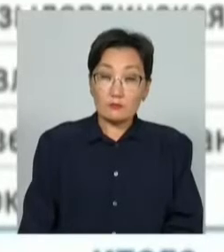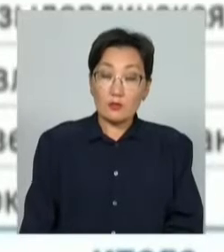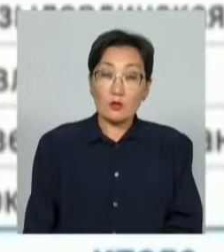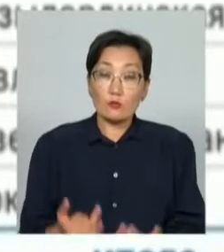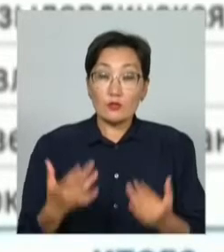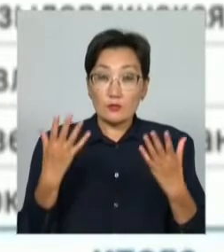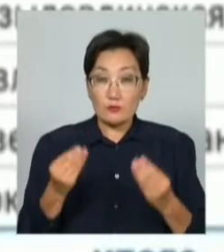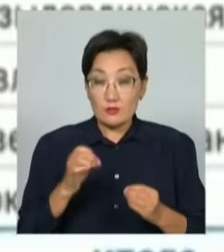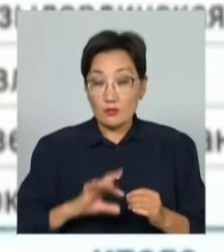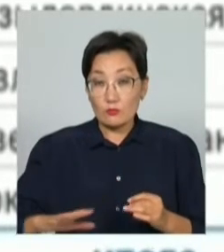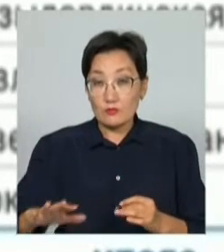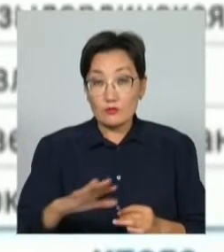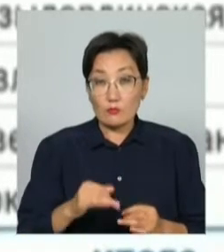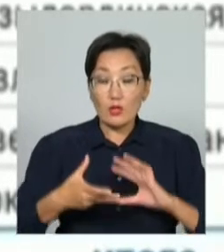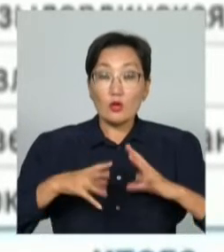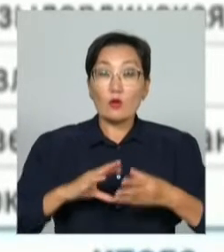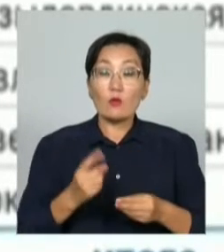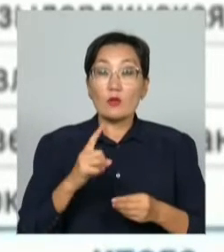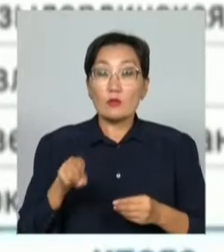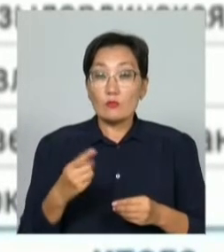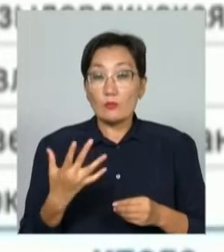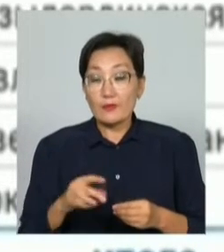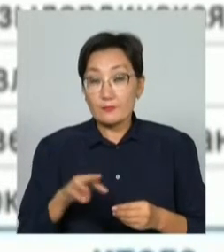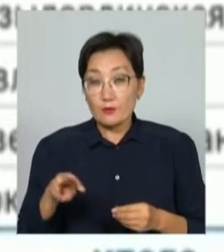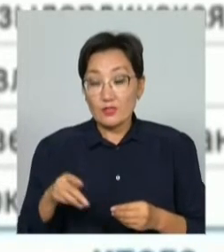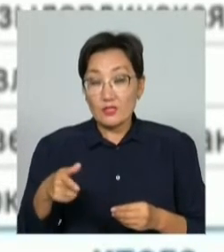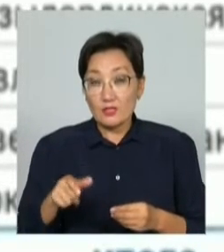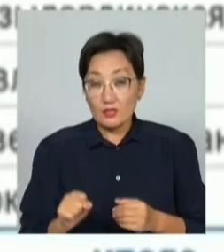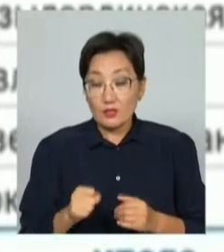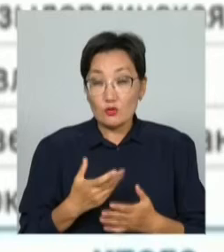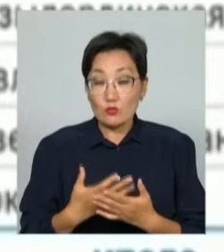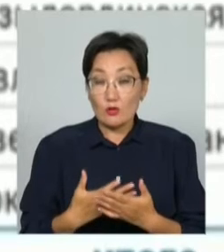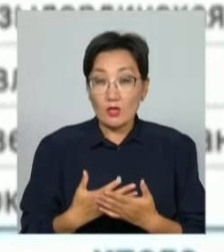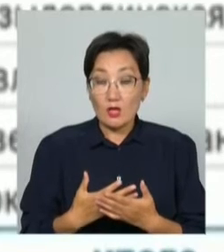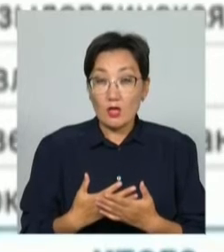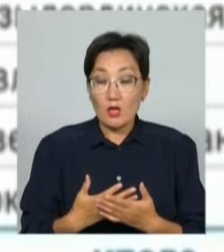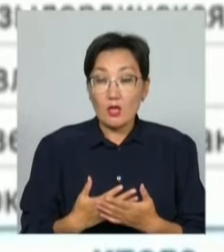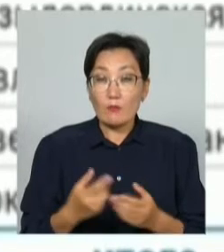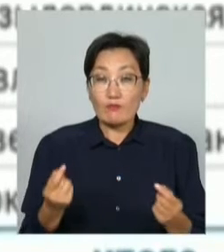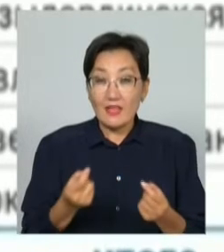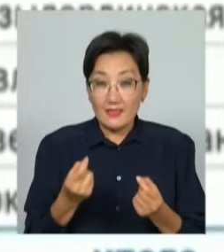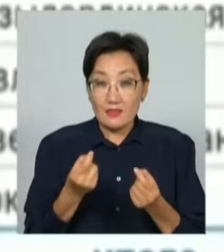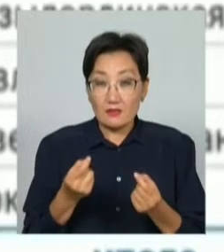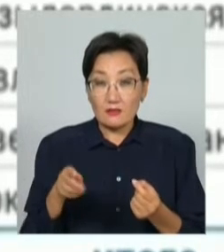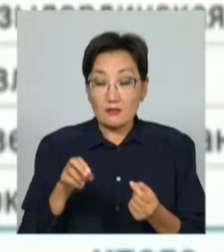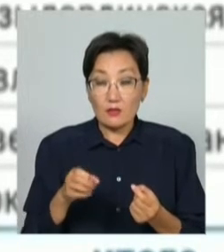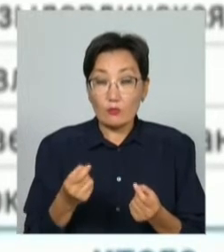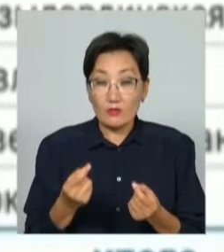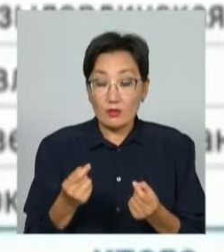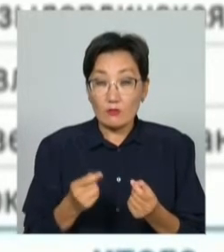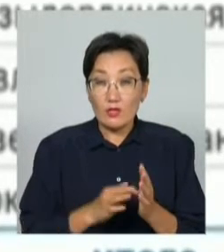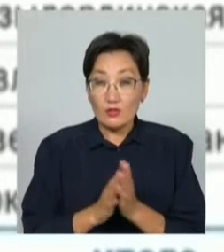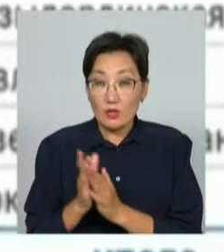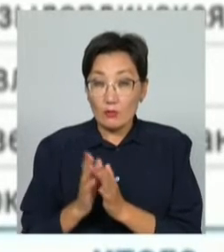Бүгінгі күні республика бойынша барлығы 1,5 миллион гектарға жуық дәнді және дәнді бұршақты